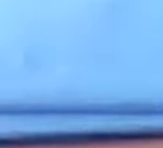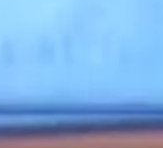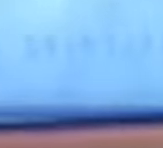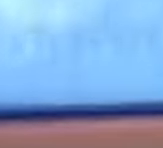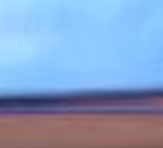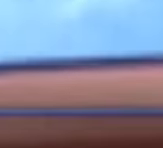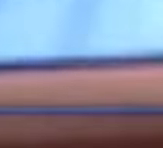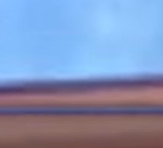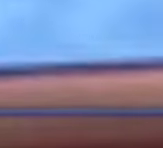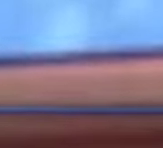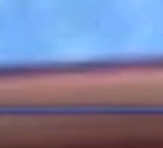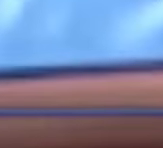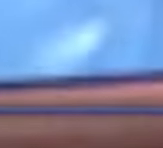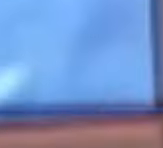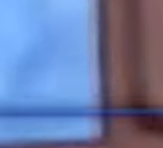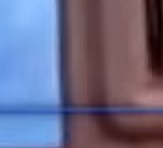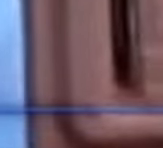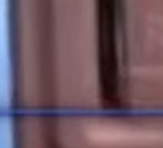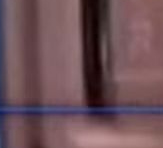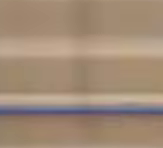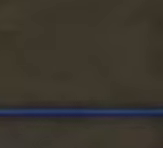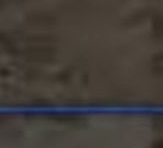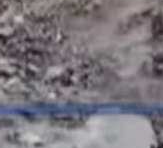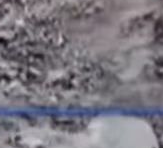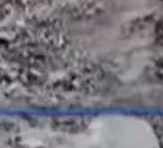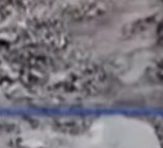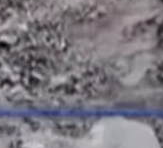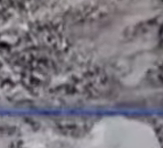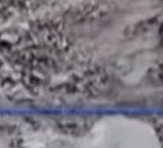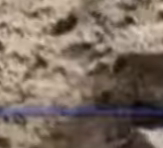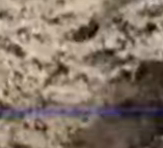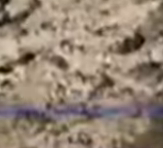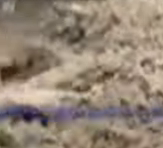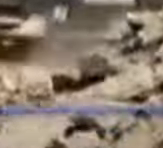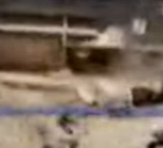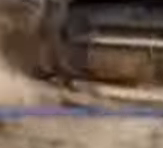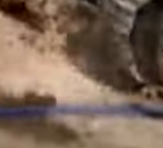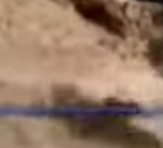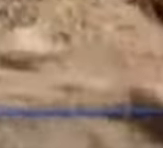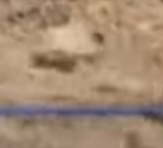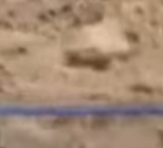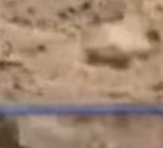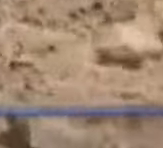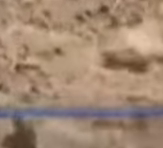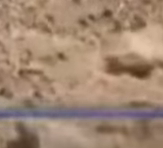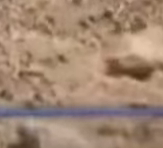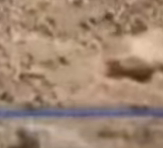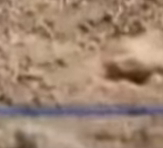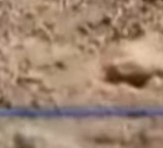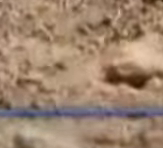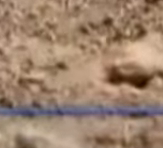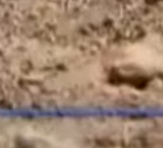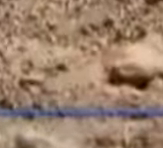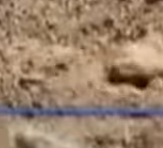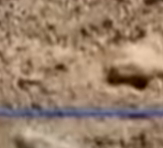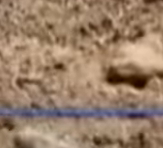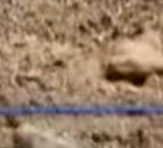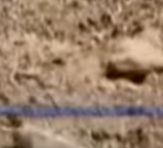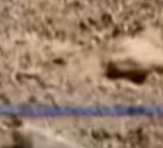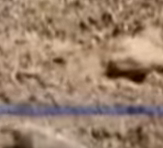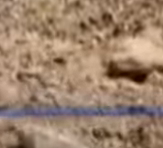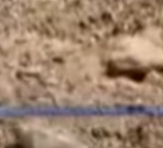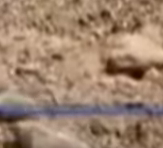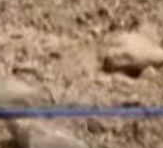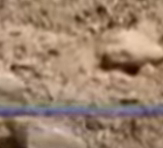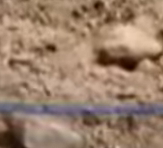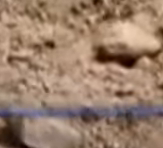Nauubusan na siya ng oxygen at pag-iyak lang ang nagagawa. Ang makapagpigil hiningang pagsagip sa kanya at kung paano siya nahulog, alamin